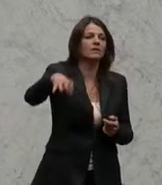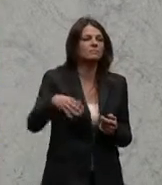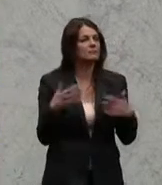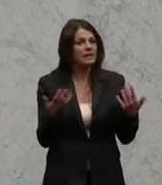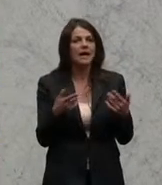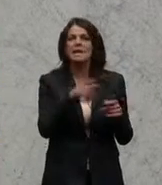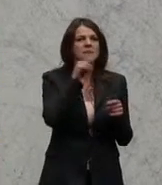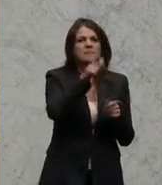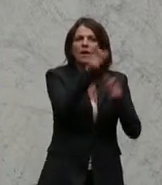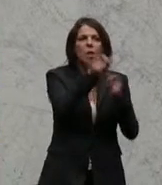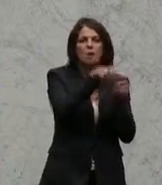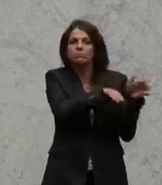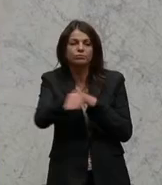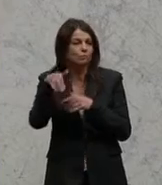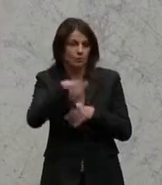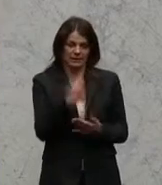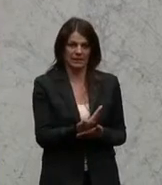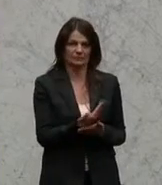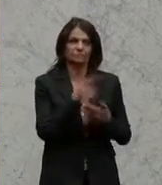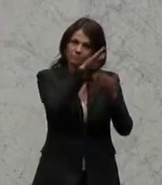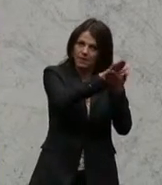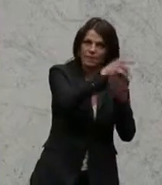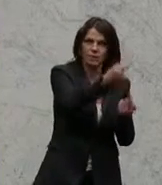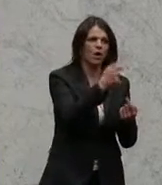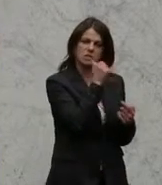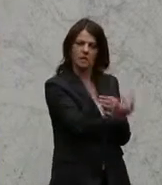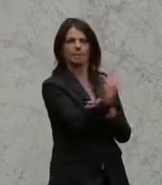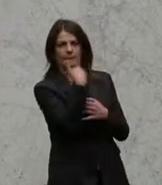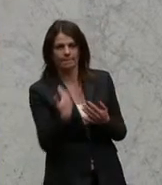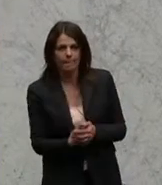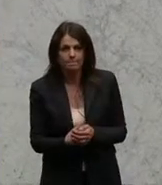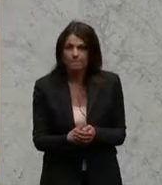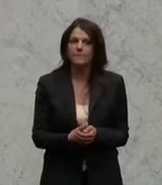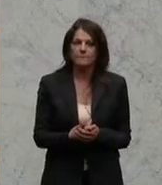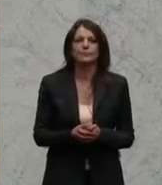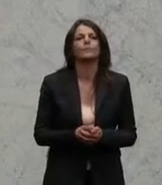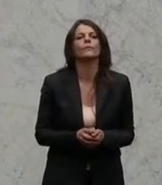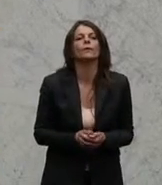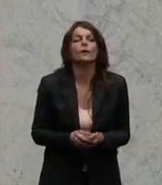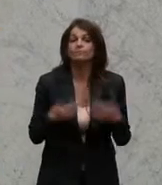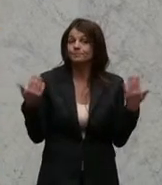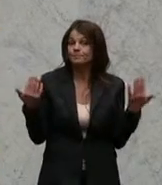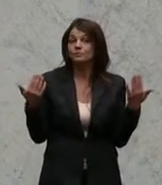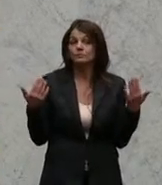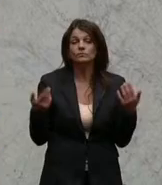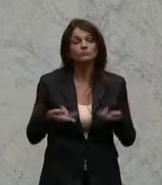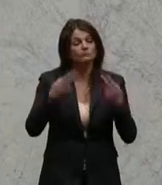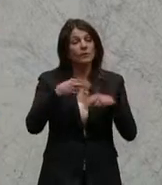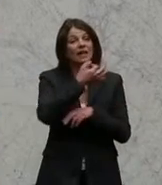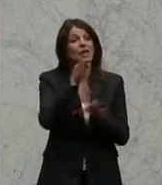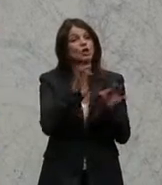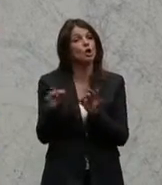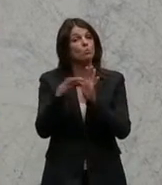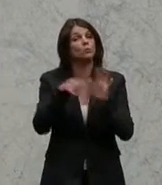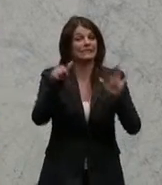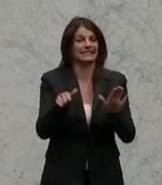die Bewegung der Menschen nicht in unsere Richtung bewegt, sondern dass sie einfach vor Ort bleiben. Geh weiter zu Tagesordnungspunkt